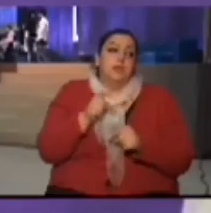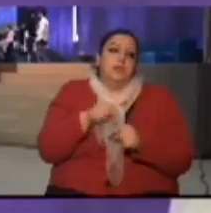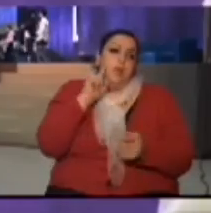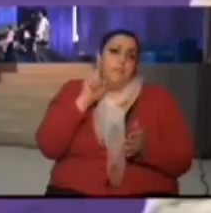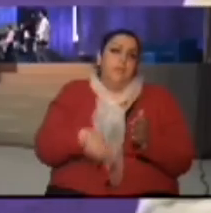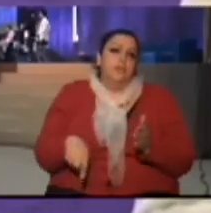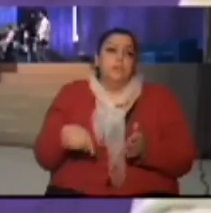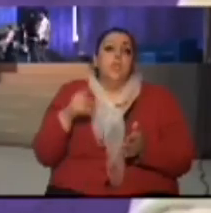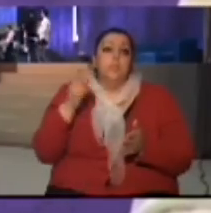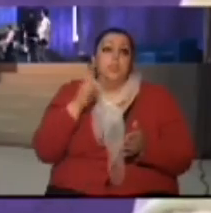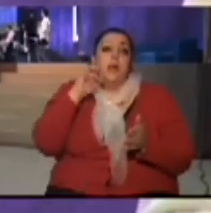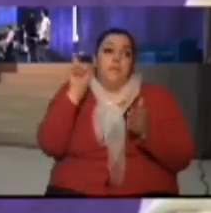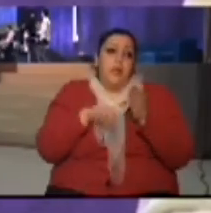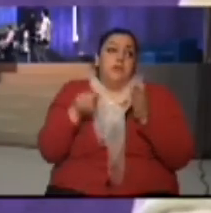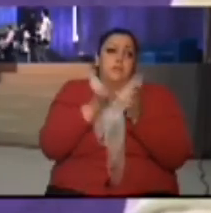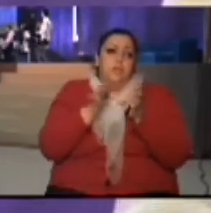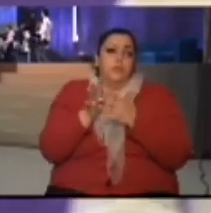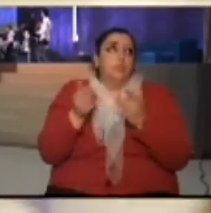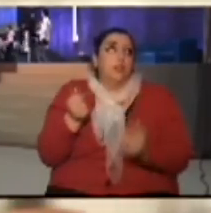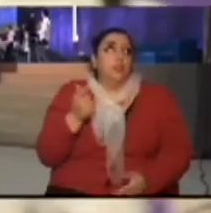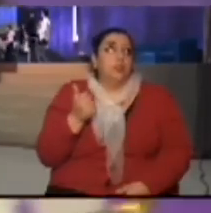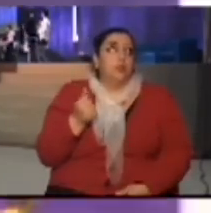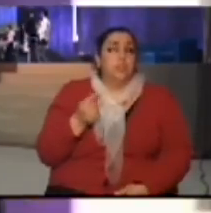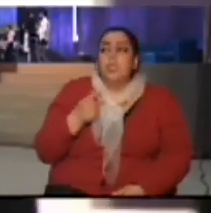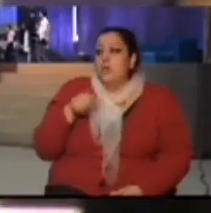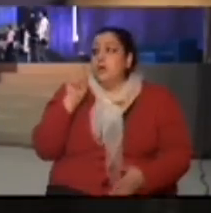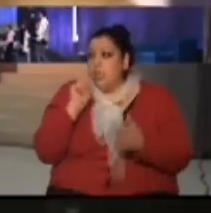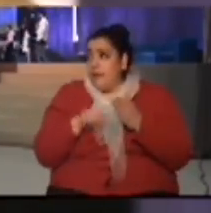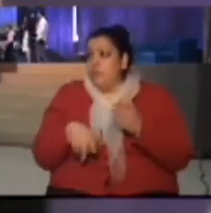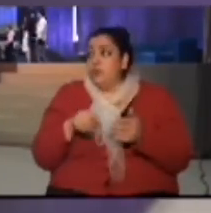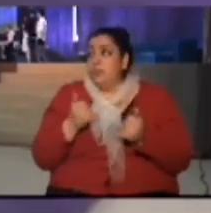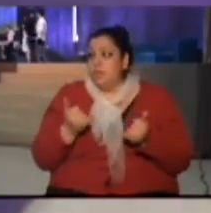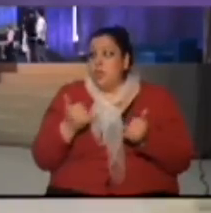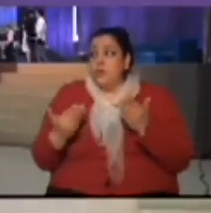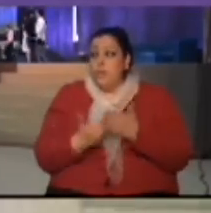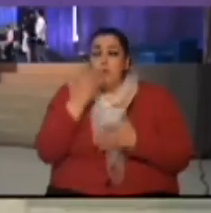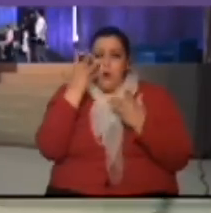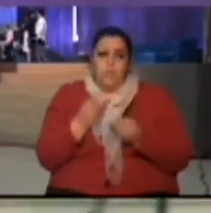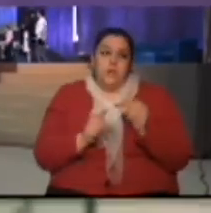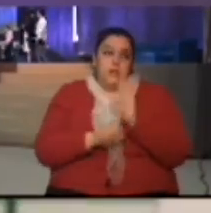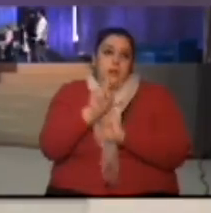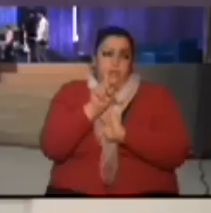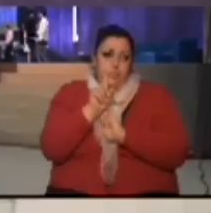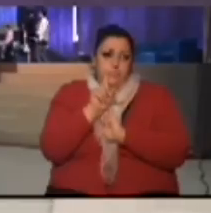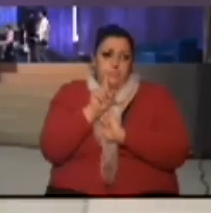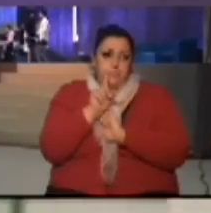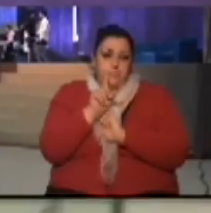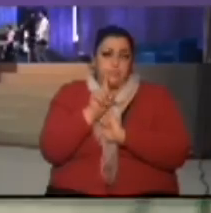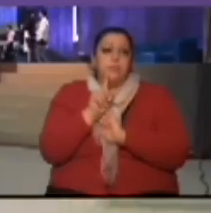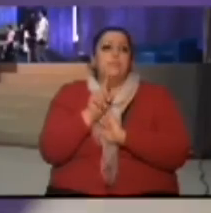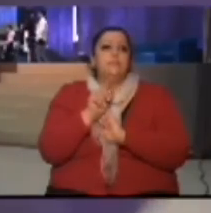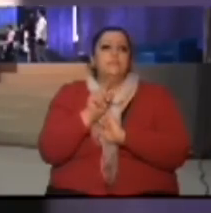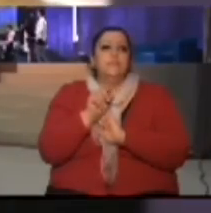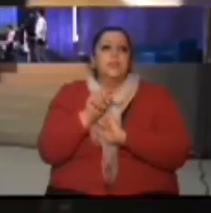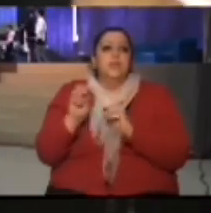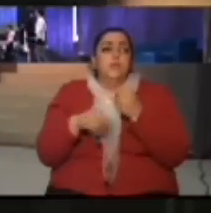Հիսուս Քրիստոսին, որ ինքը այսօր էստեղա, ու ես հավատում եմ, որ այսօր վանից նոր օր է սկսում, ես հավատում եմ, որ այսօր վանից նոր ժամանակ է սկսում, Սուրբ Գիրքն